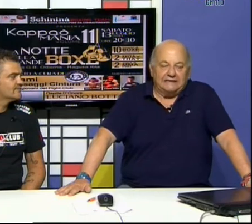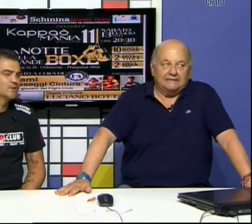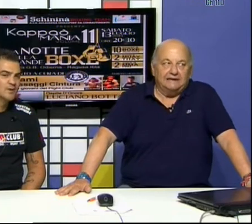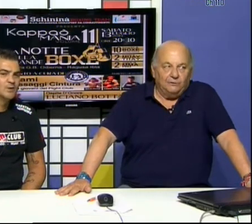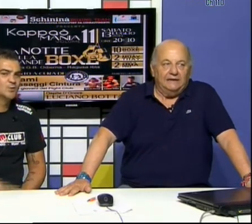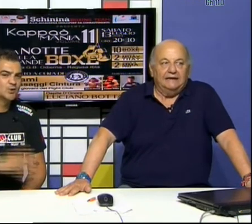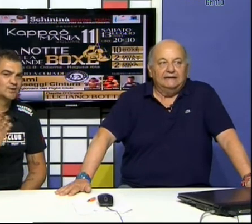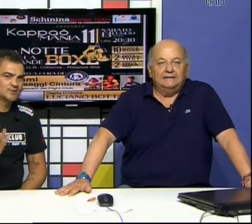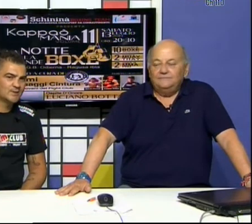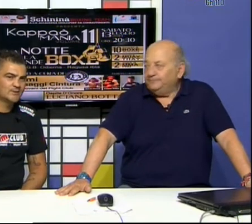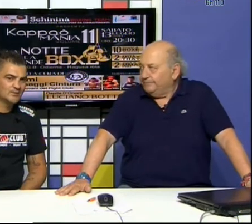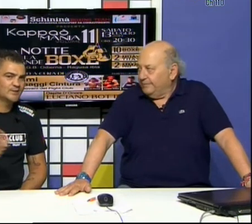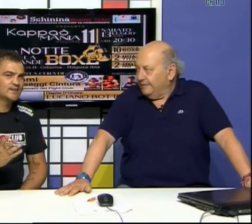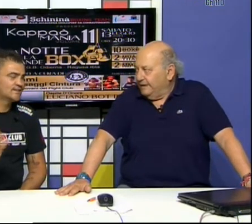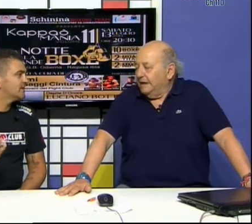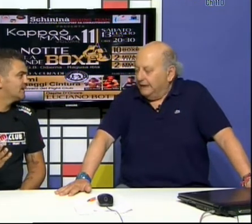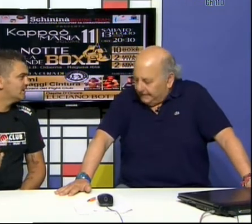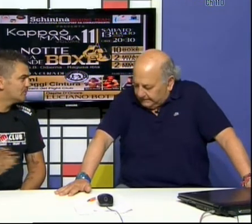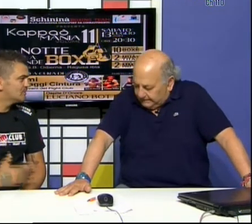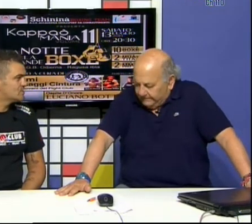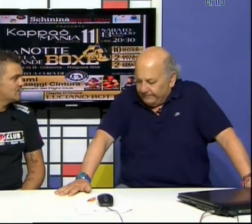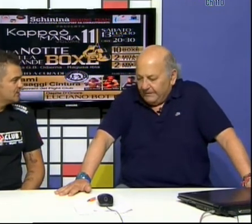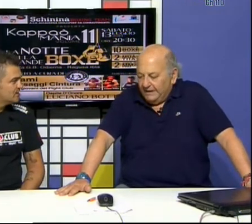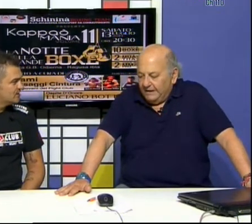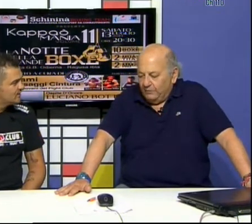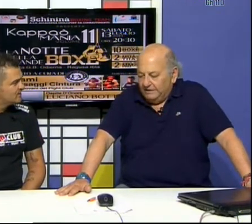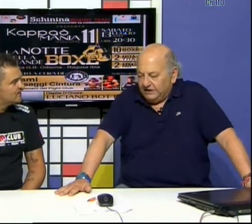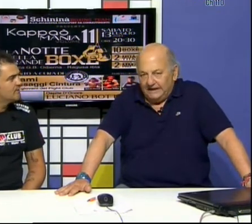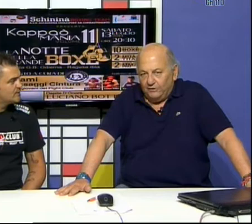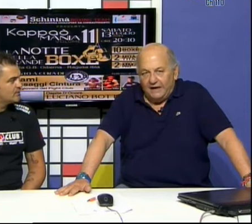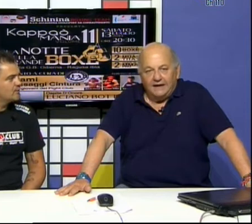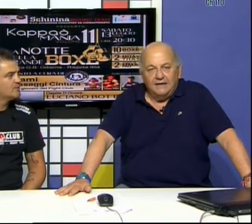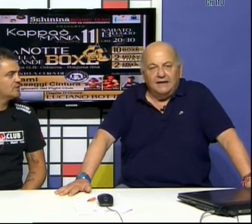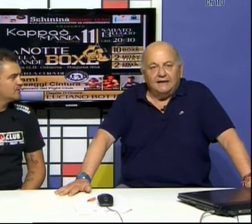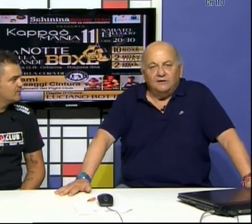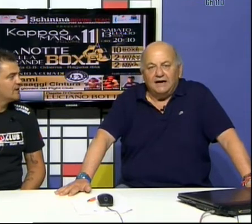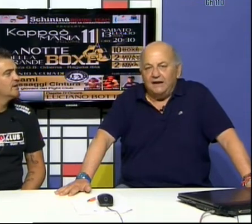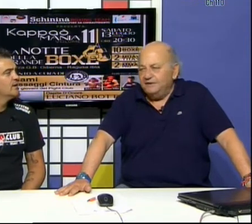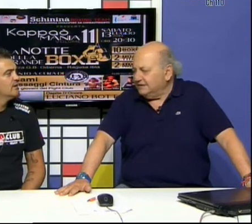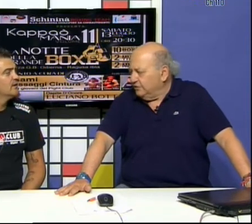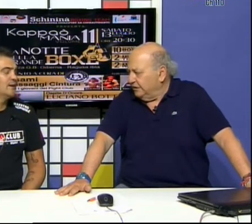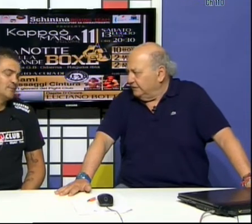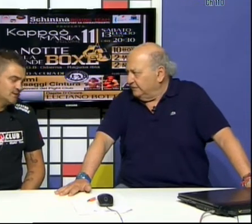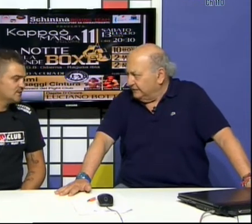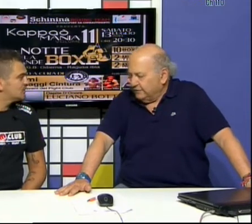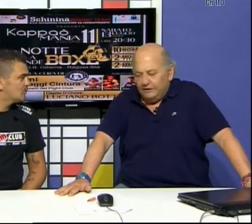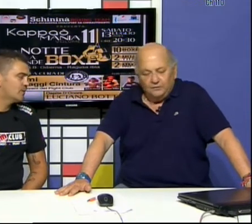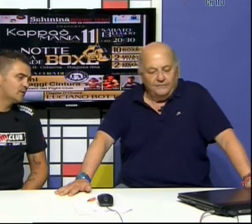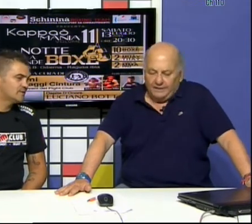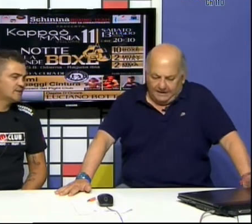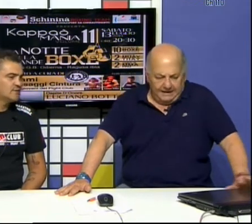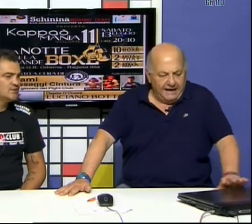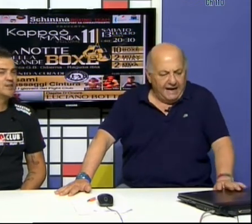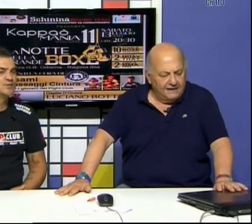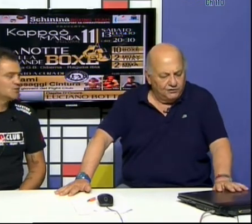cose interessanti. Quindi, tutto questo, sempre devo ringraziare i commercianti, credo che anche l'amministrazione